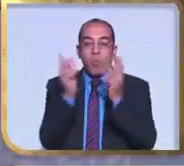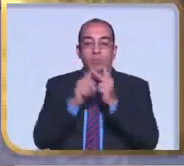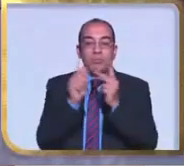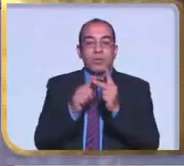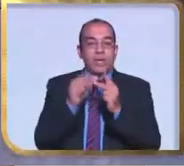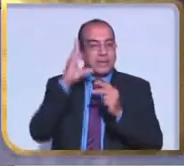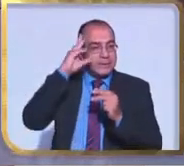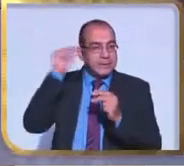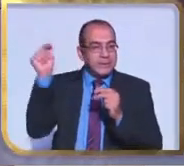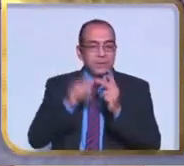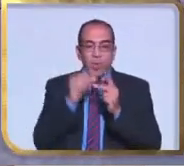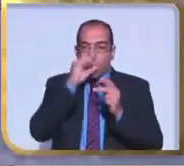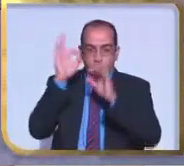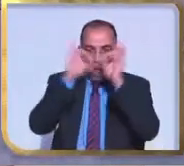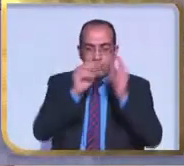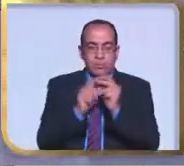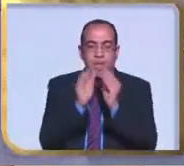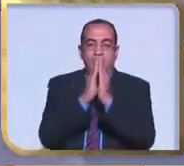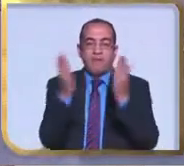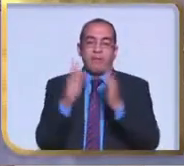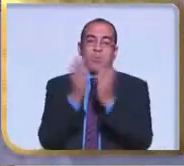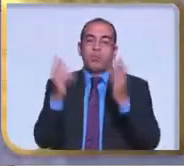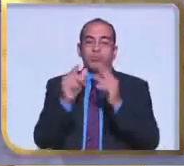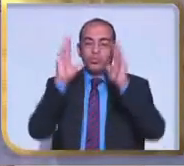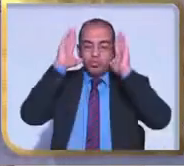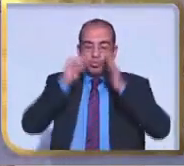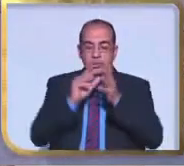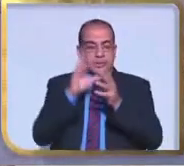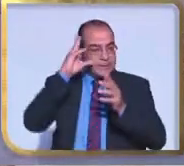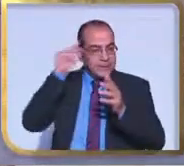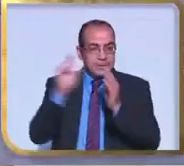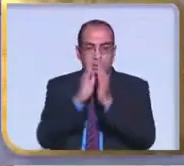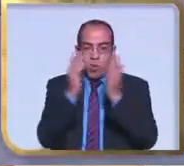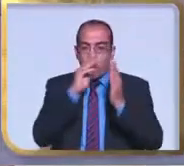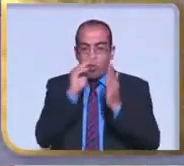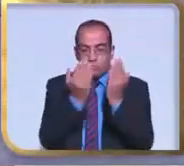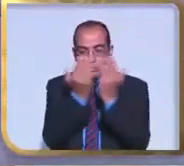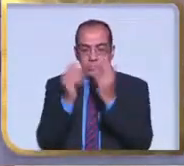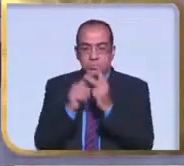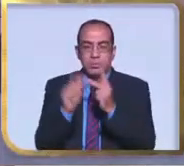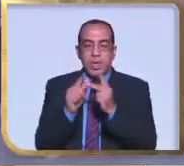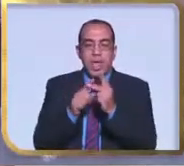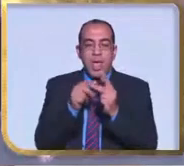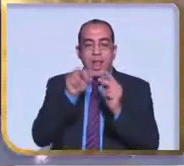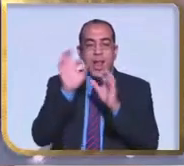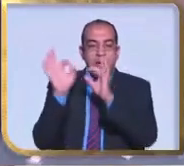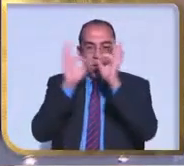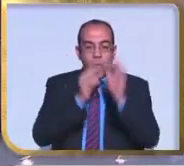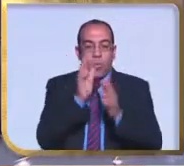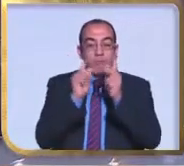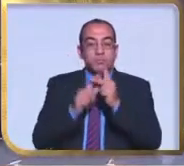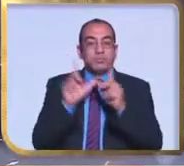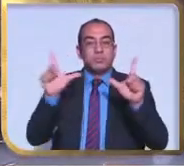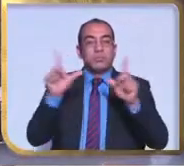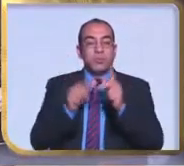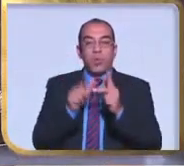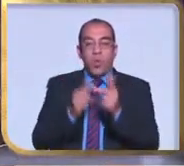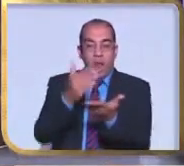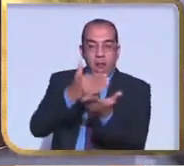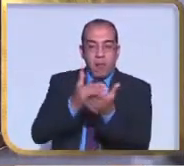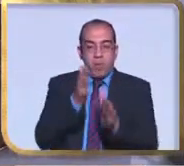أنسى القرآن فبفتح المصحف عشان منساش يعني ترتيب الآيات. هذا الأمر جائز، وإحنا قبل كده